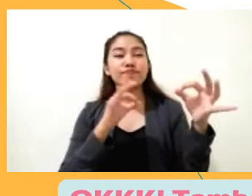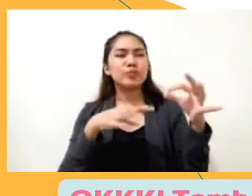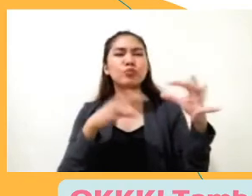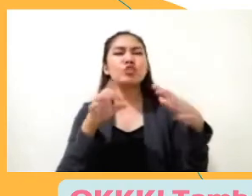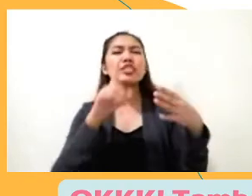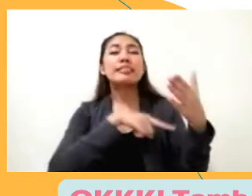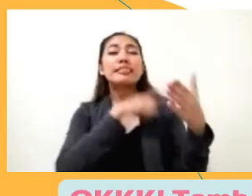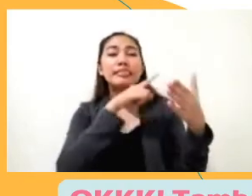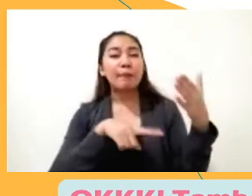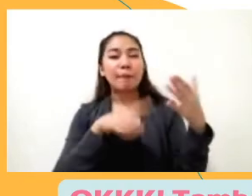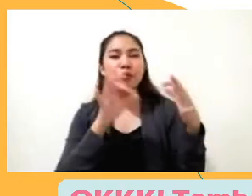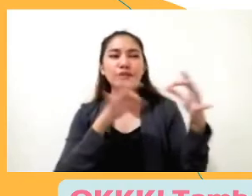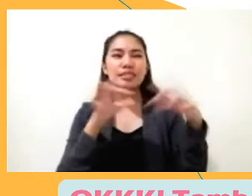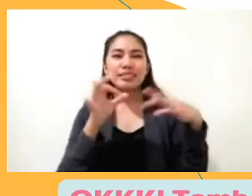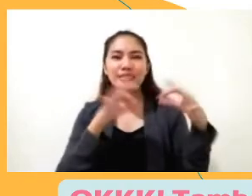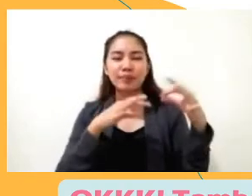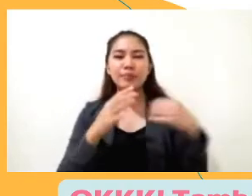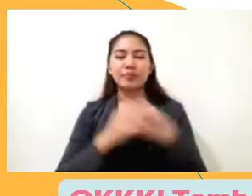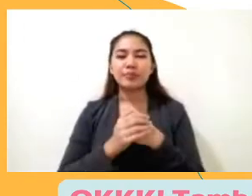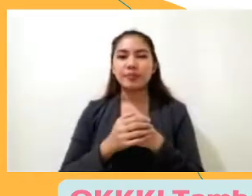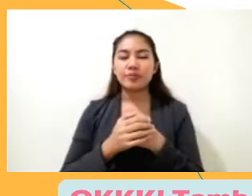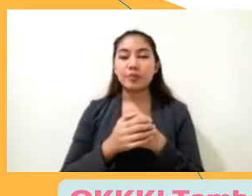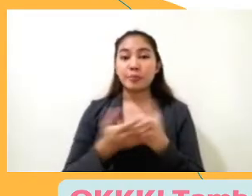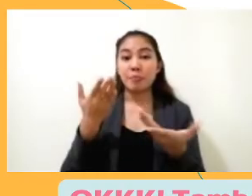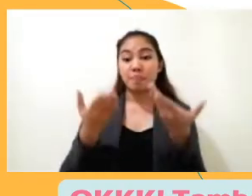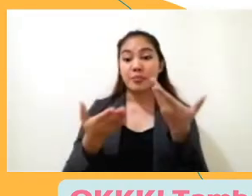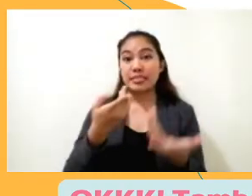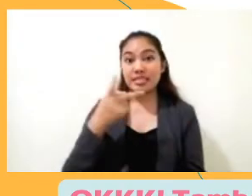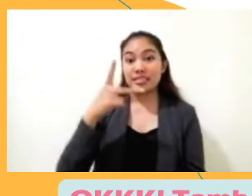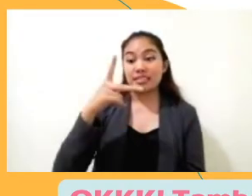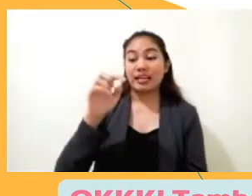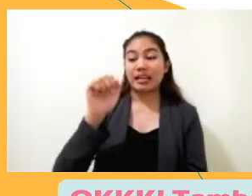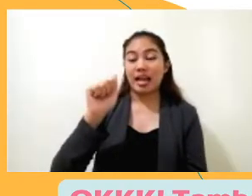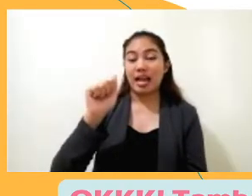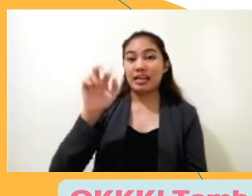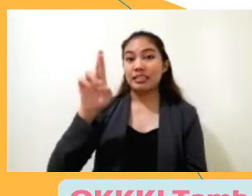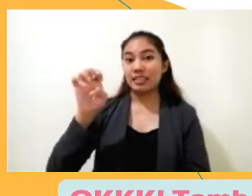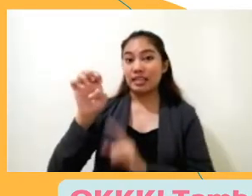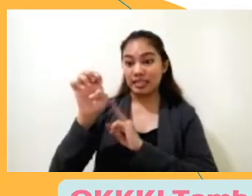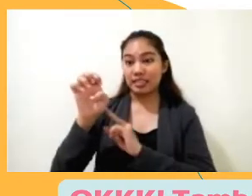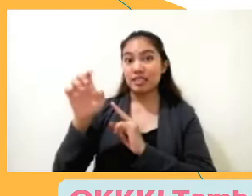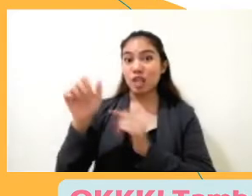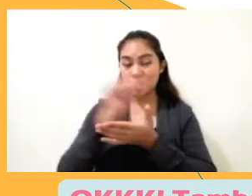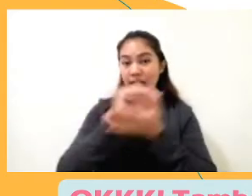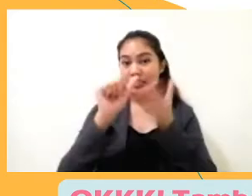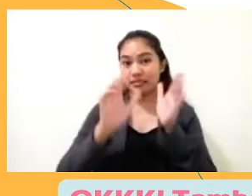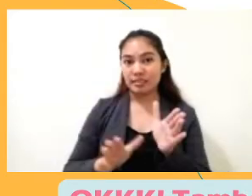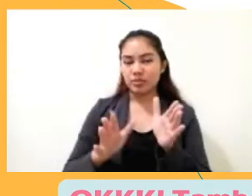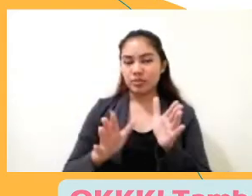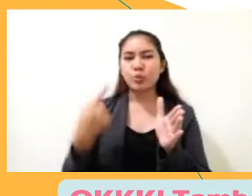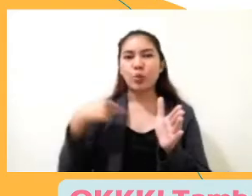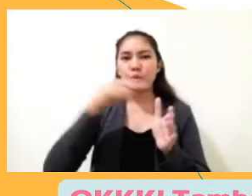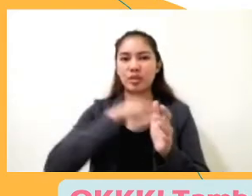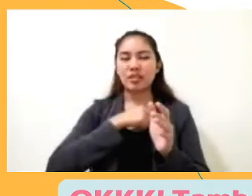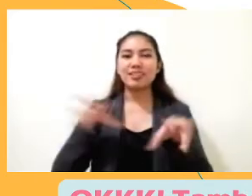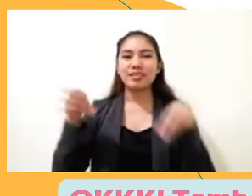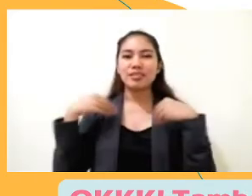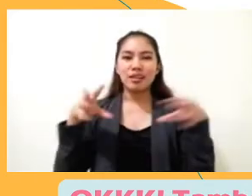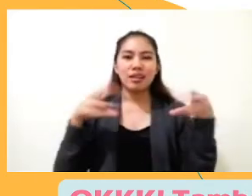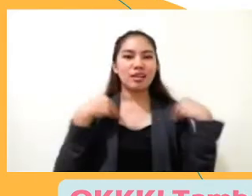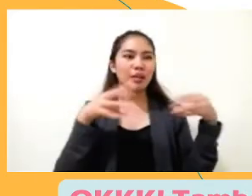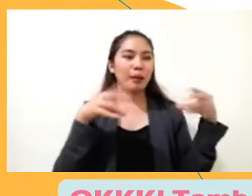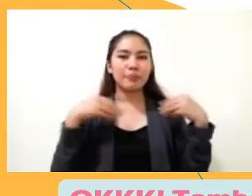isang dancer at artist, marami sa atin yung laging nakakatanggap ng criticism din in a good